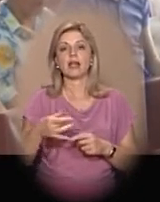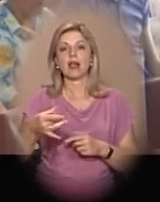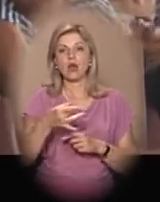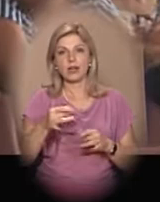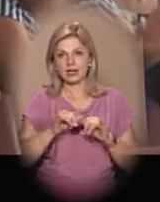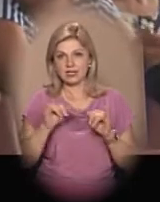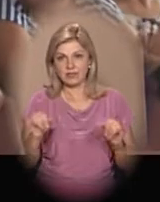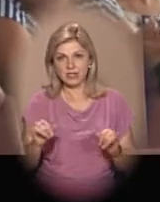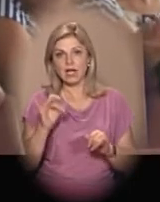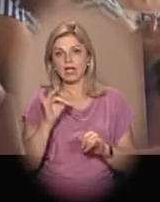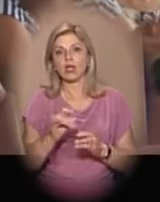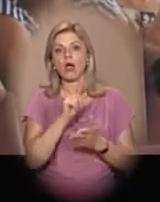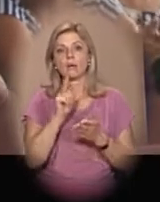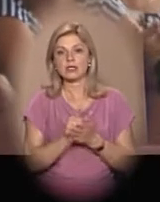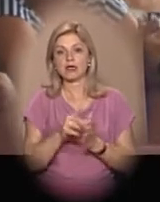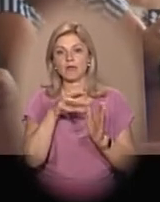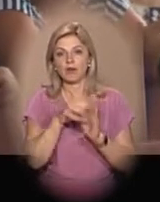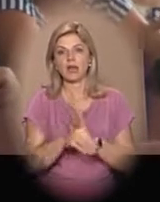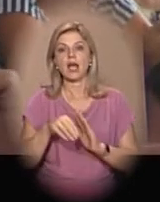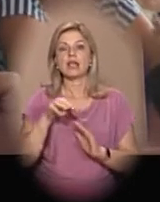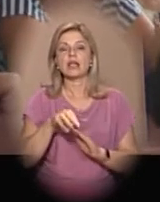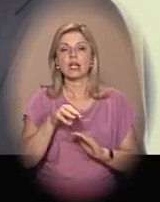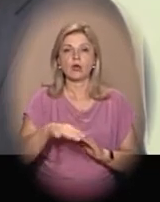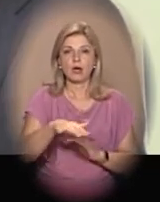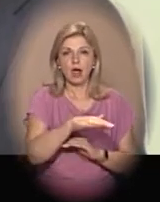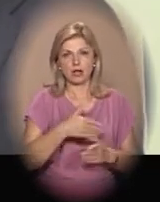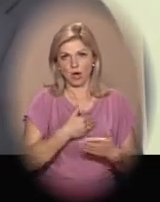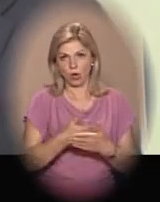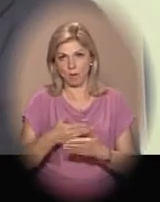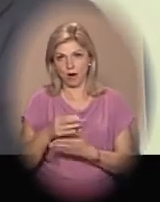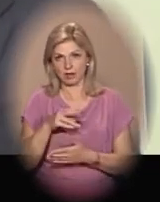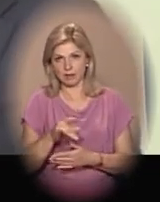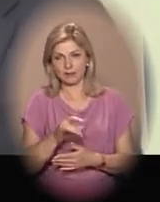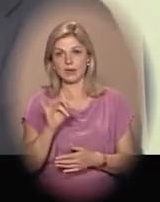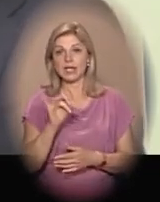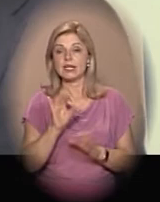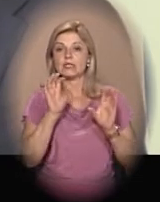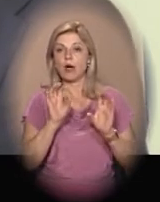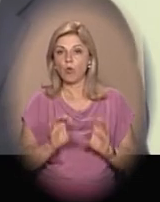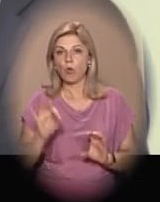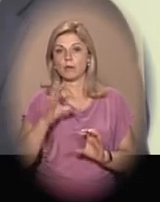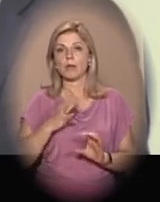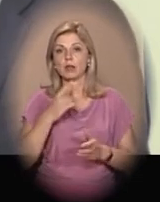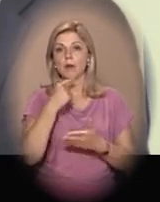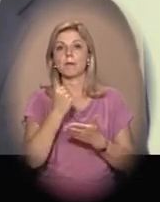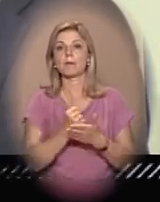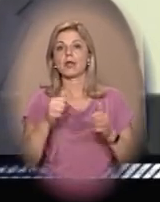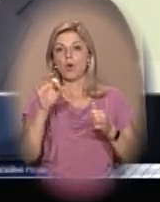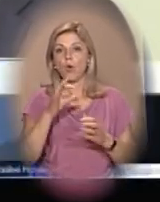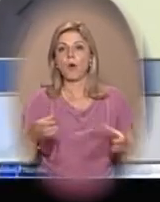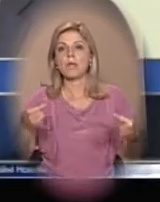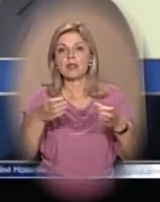Не обійшлося й без теми об'єднання територіальних громад. І закон, який був прийнятий об об'єднанні територіальних